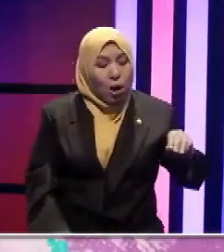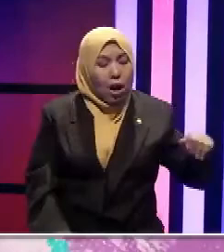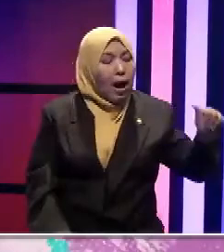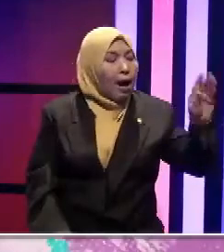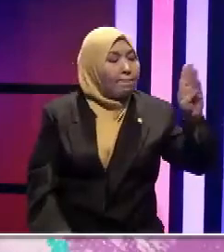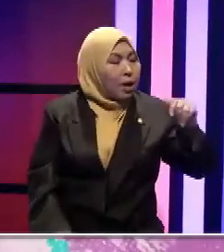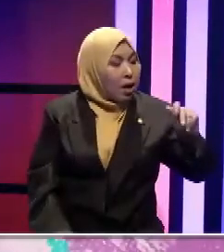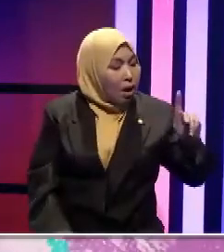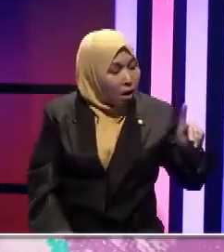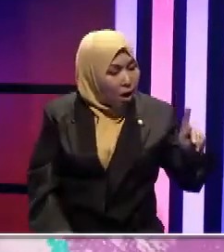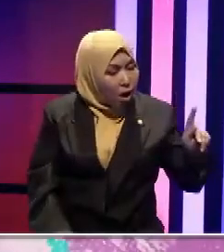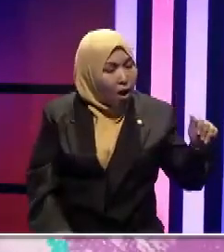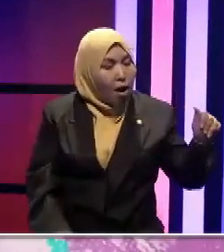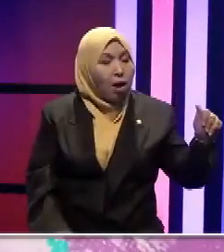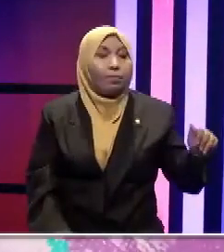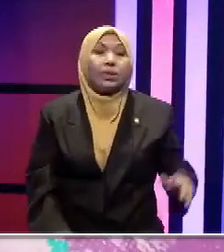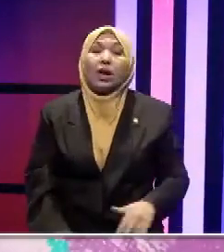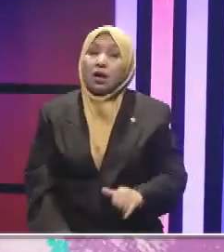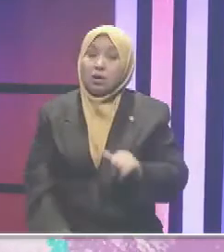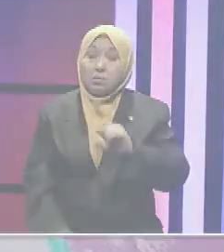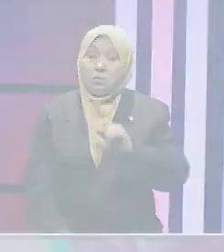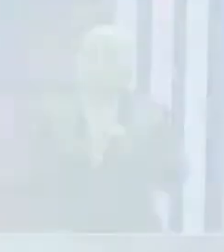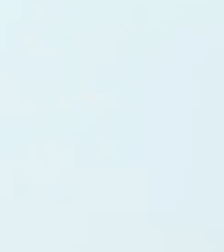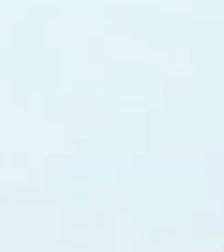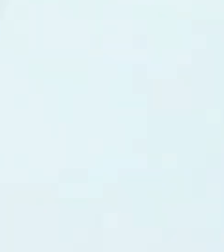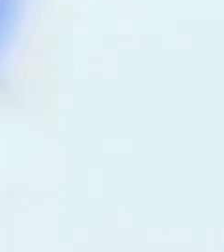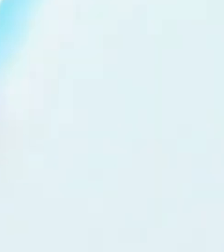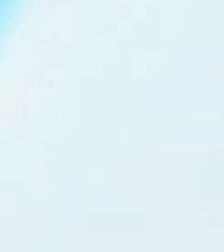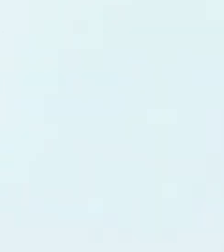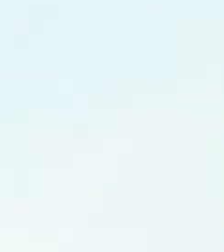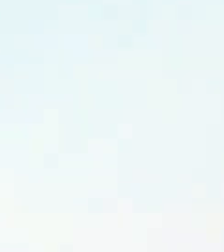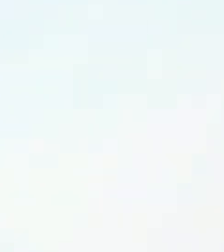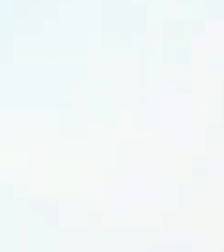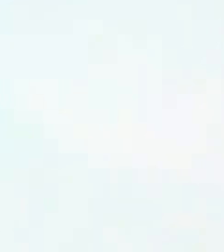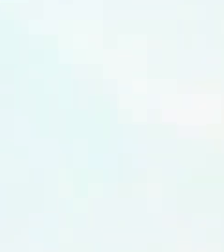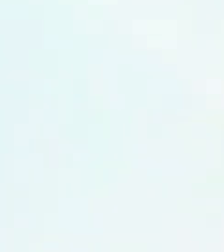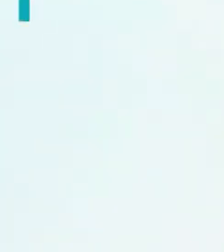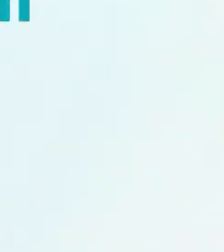wadge Shallallahu Alaihi Wa